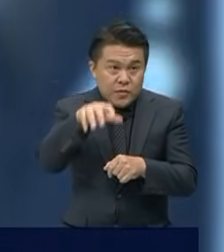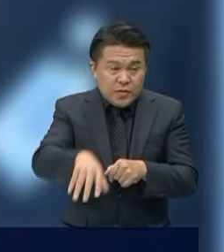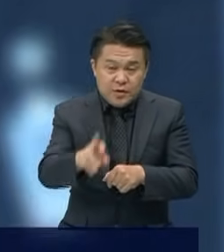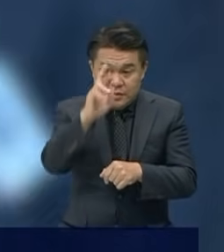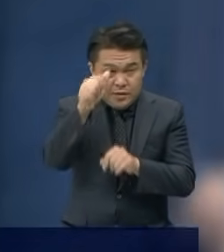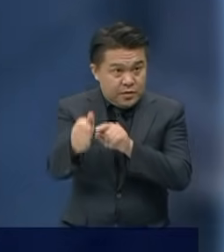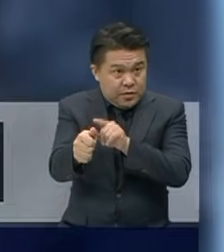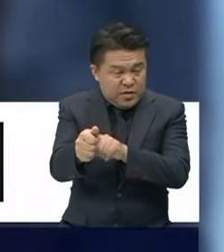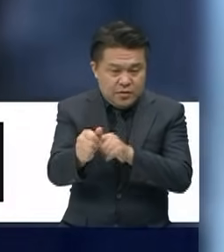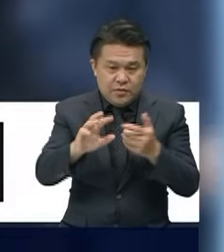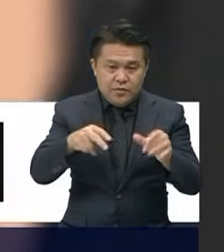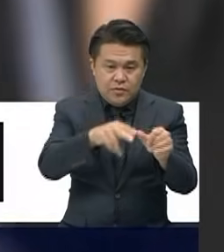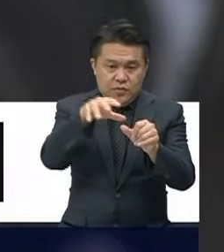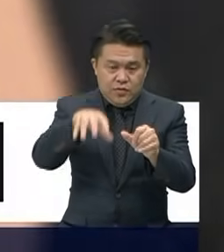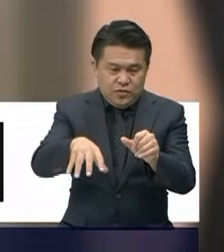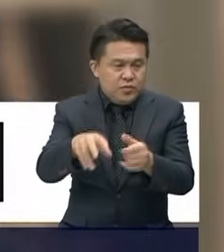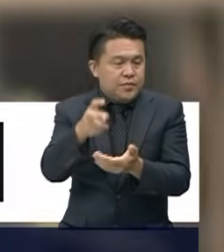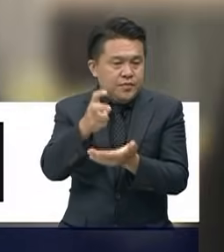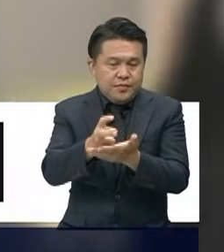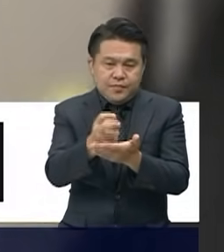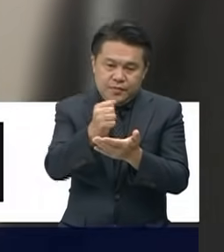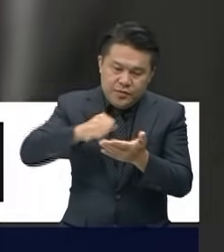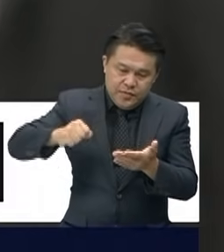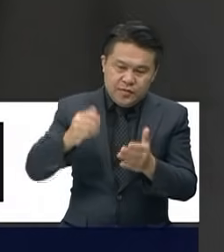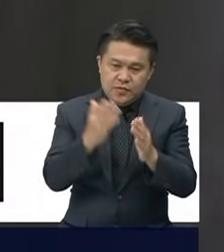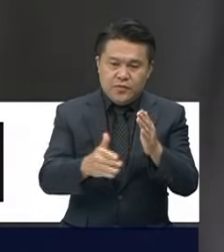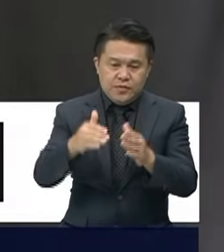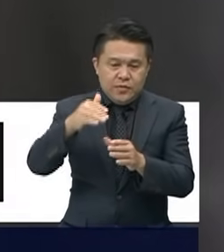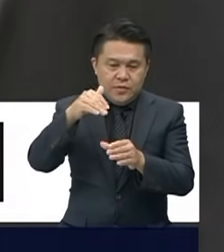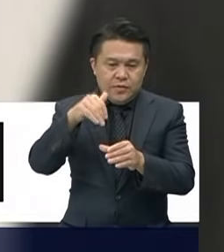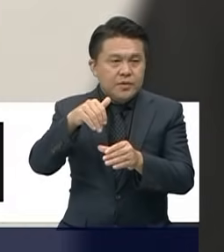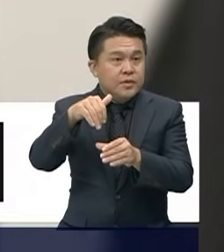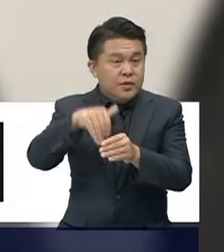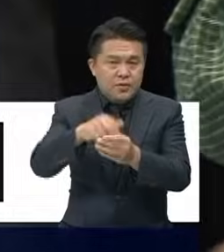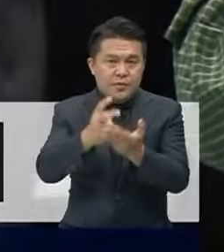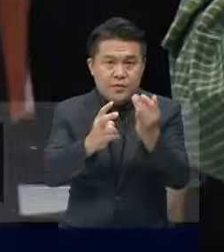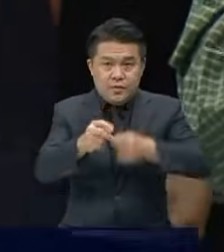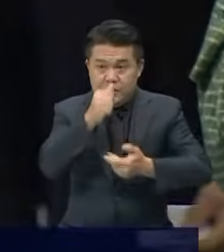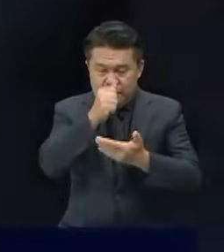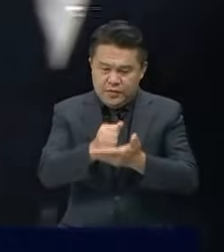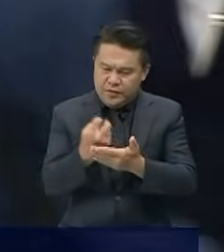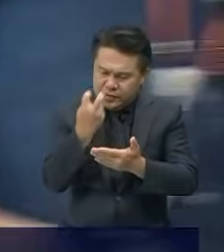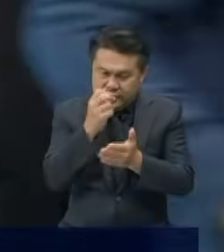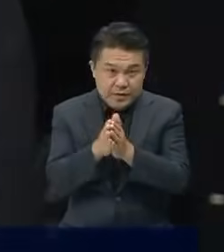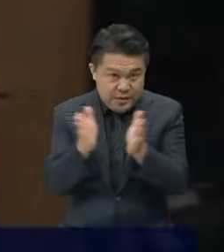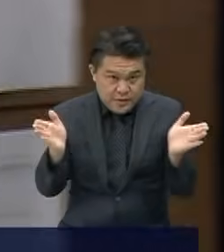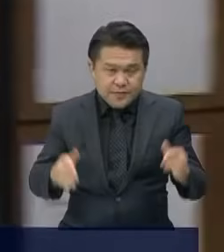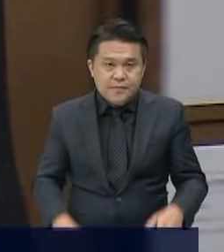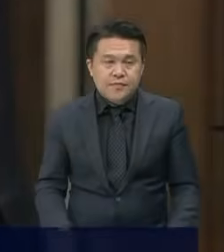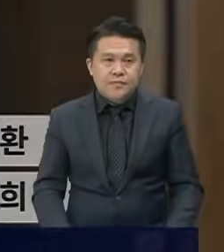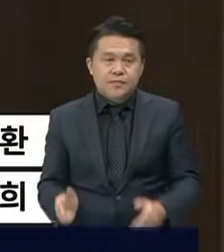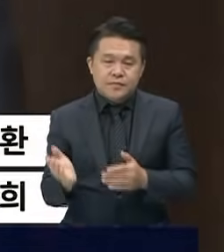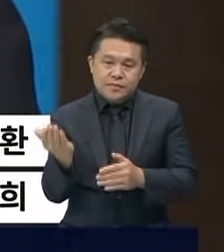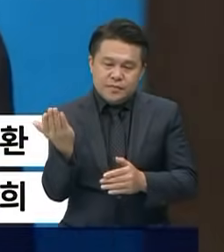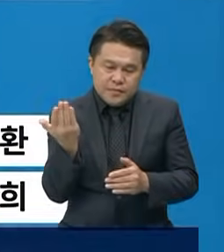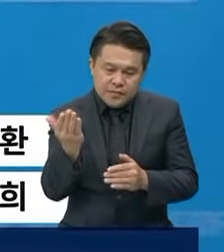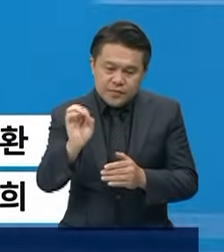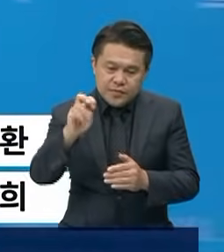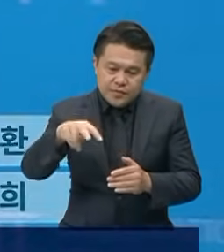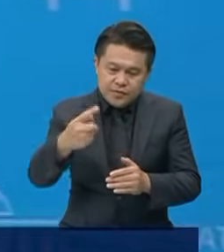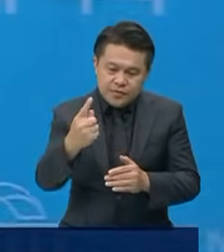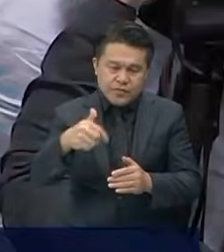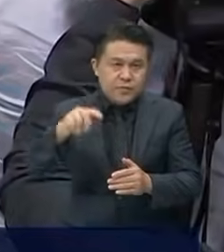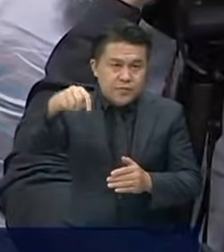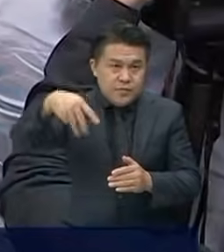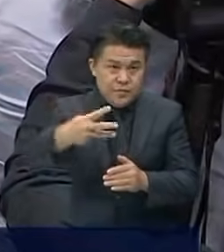국정원장을 국가정보원법 위반과 공직선거법 위반 등의 혐의로 입건했습니다. 앞서 윤석열 전 검찰총장 측은